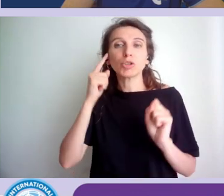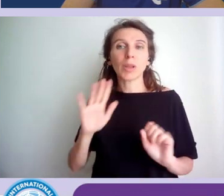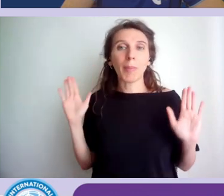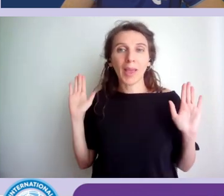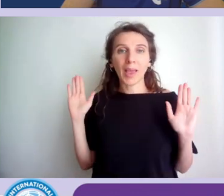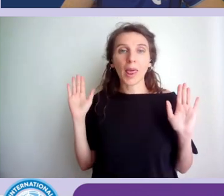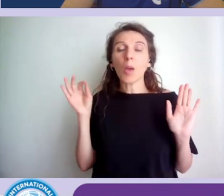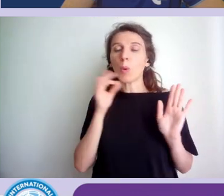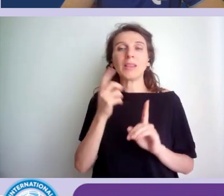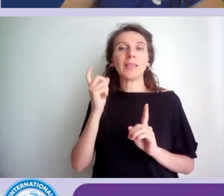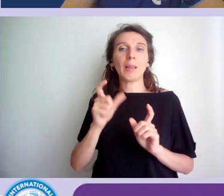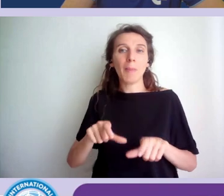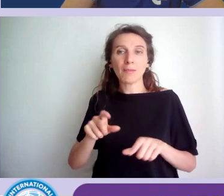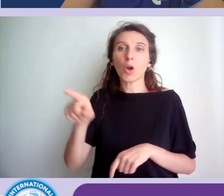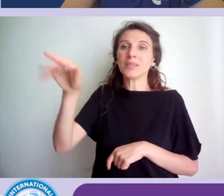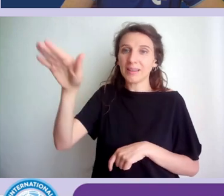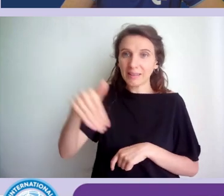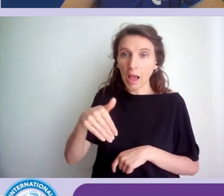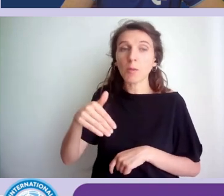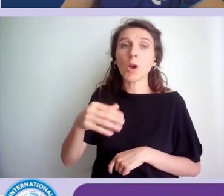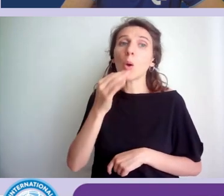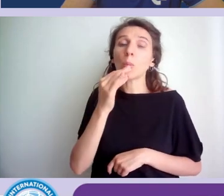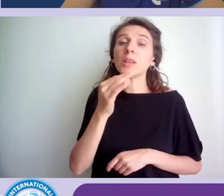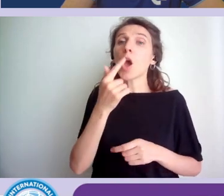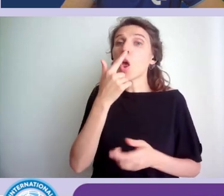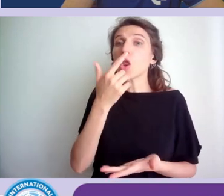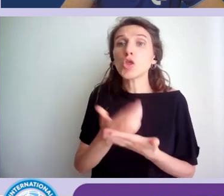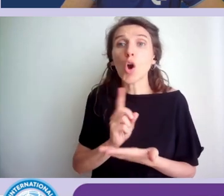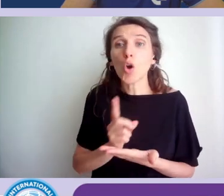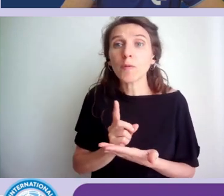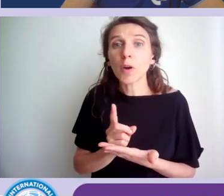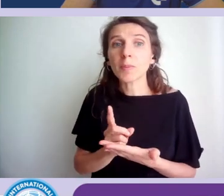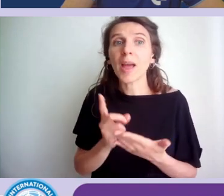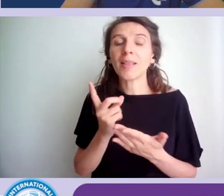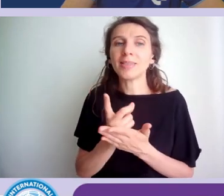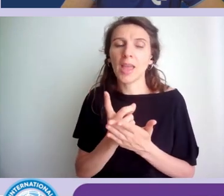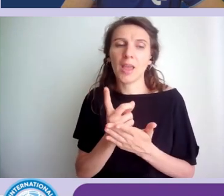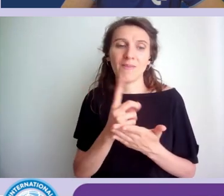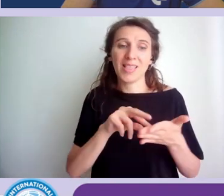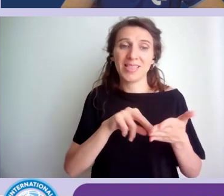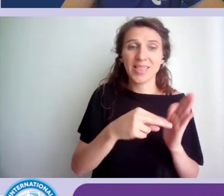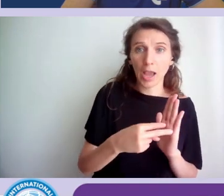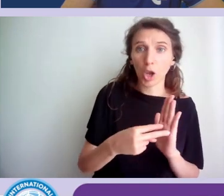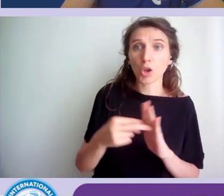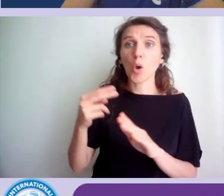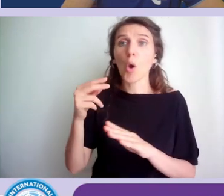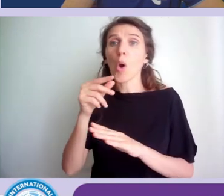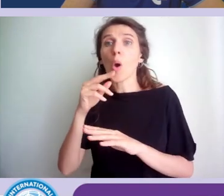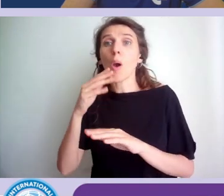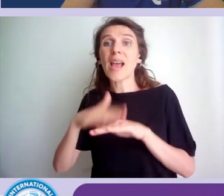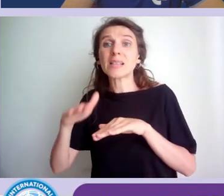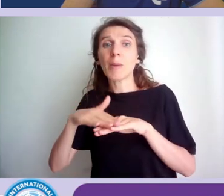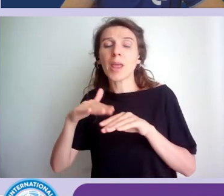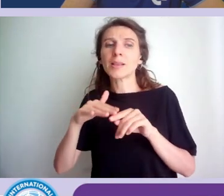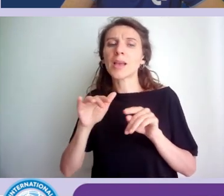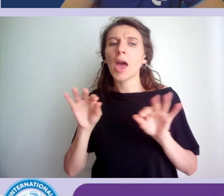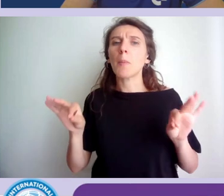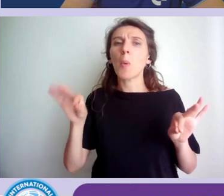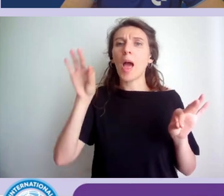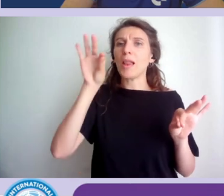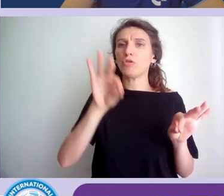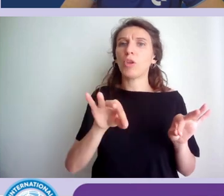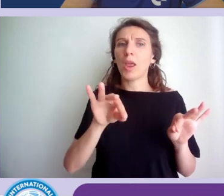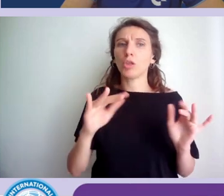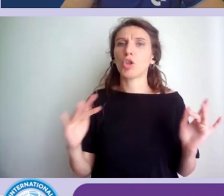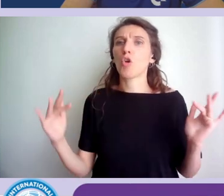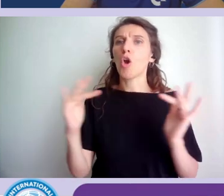della non conformità è esattamente il punto di contatto tra i due mondi quello tecnico e quello esperienziale è una di